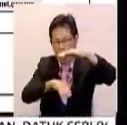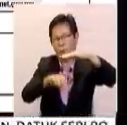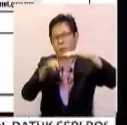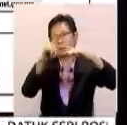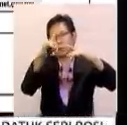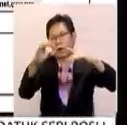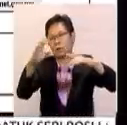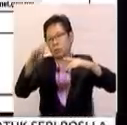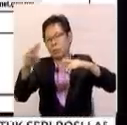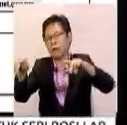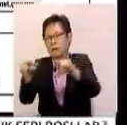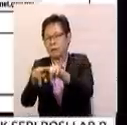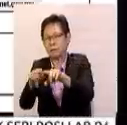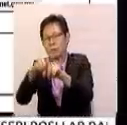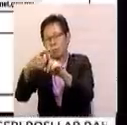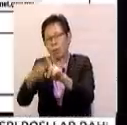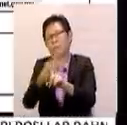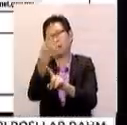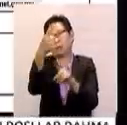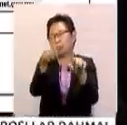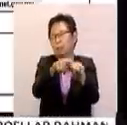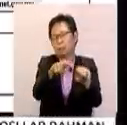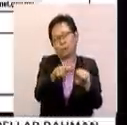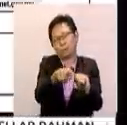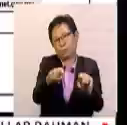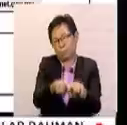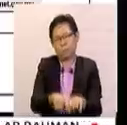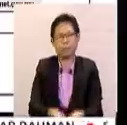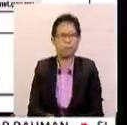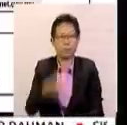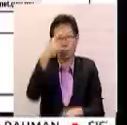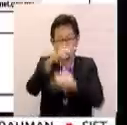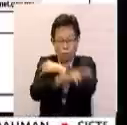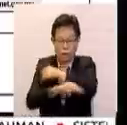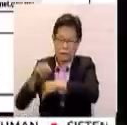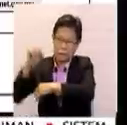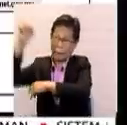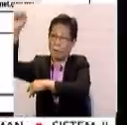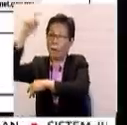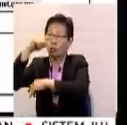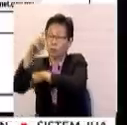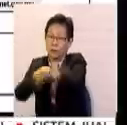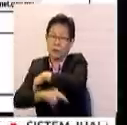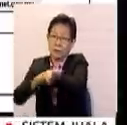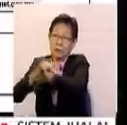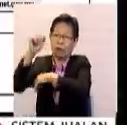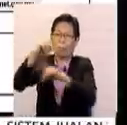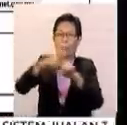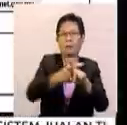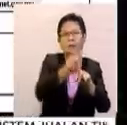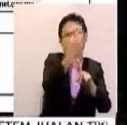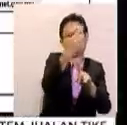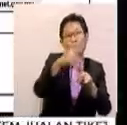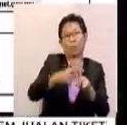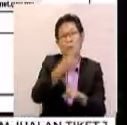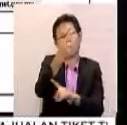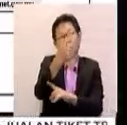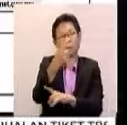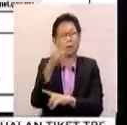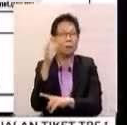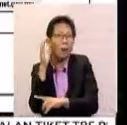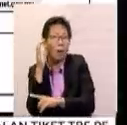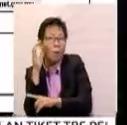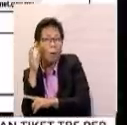mm sama seperti bulan sat baru-baru ini untuk negeri Sabah pula jika pada bulan Januari kita mendengar